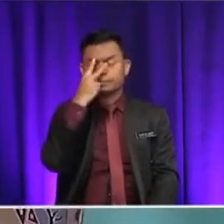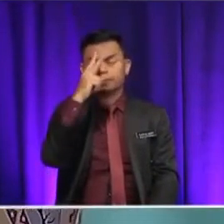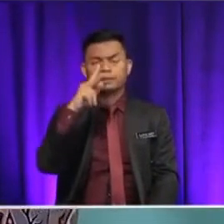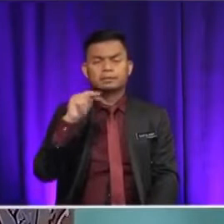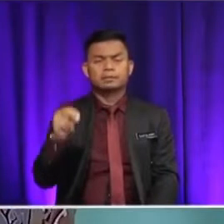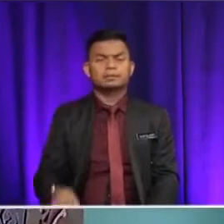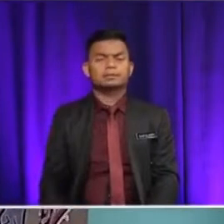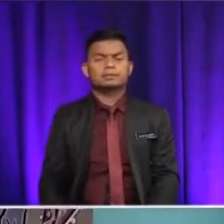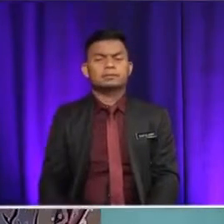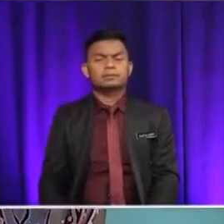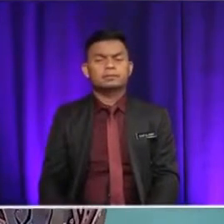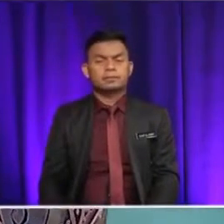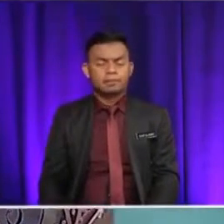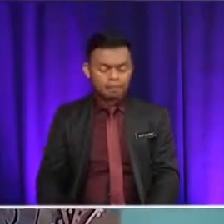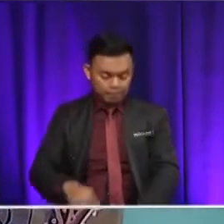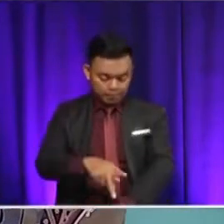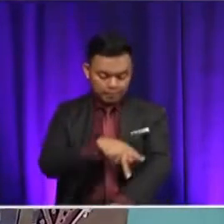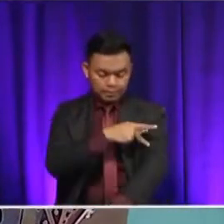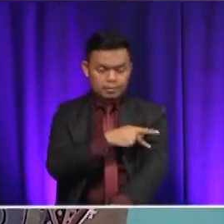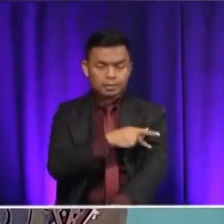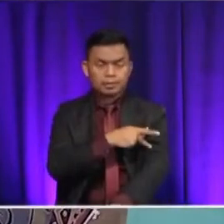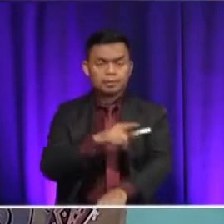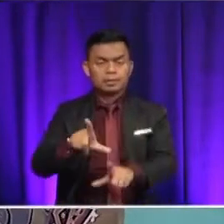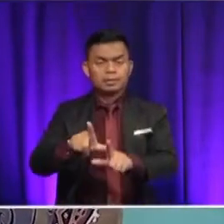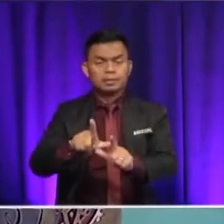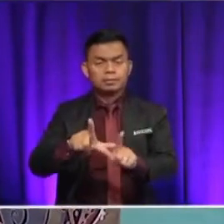dan kedalaman dia. 3 dimensi. Okey.